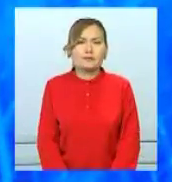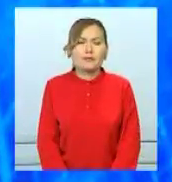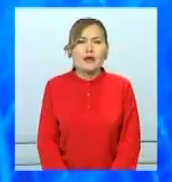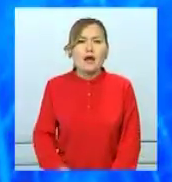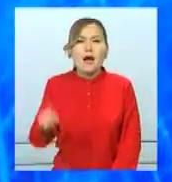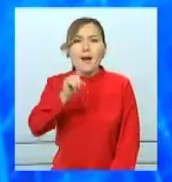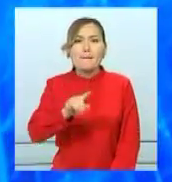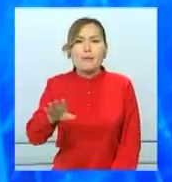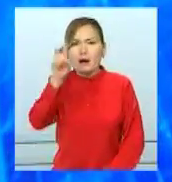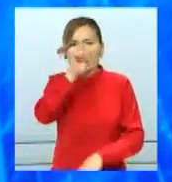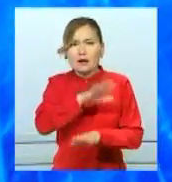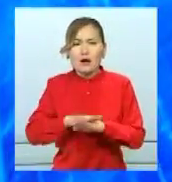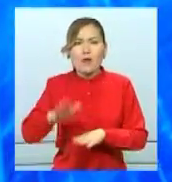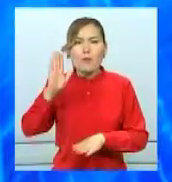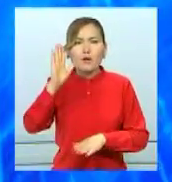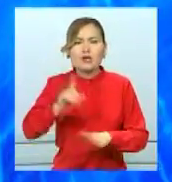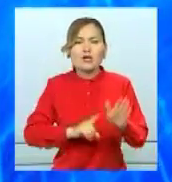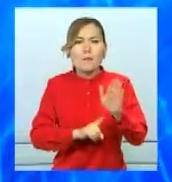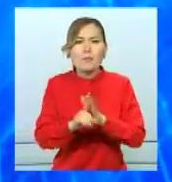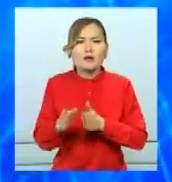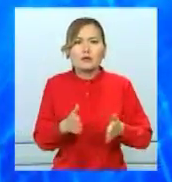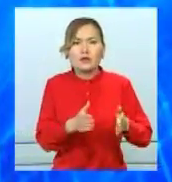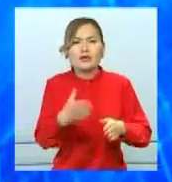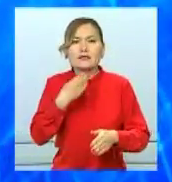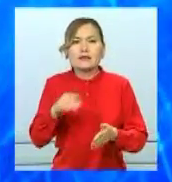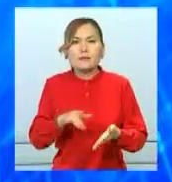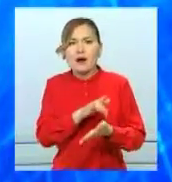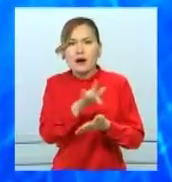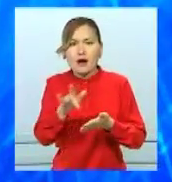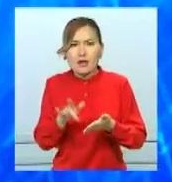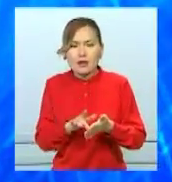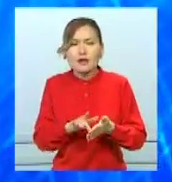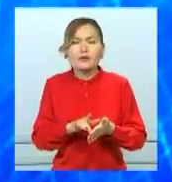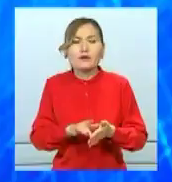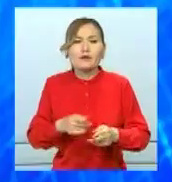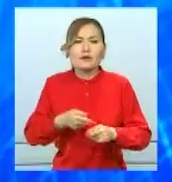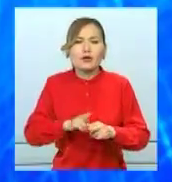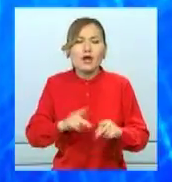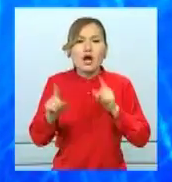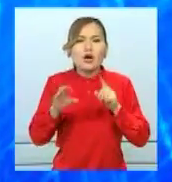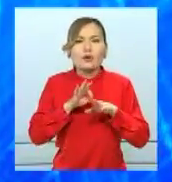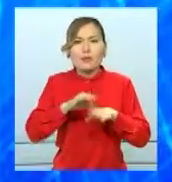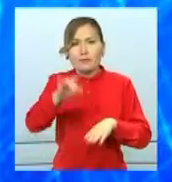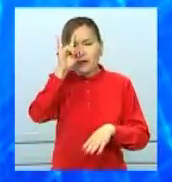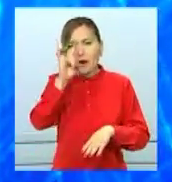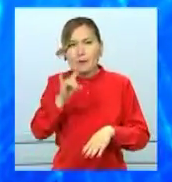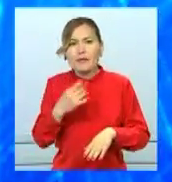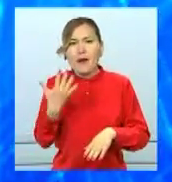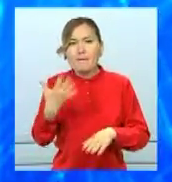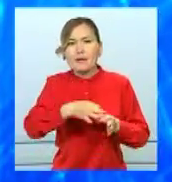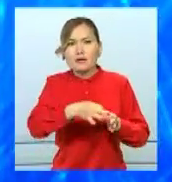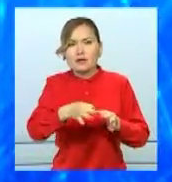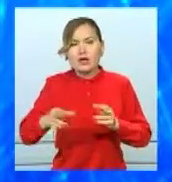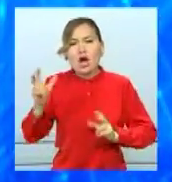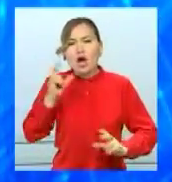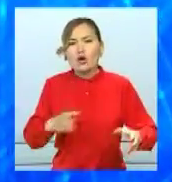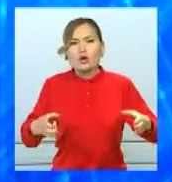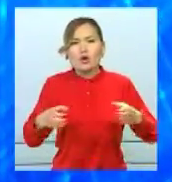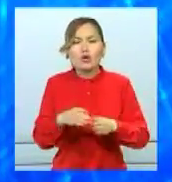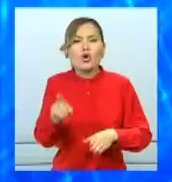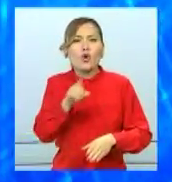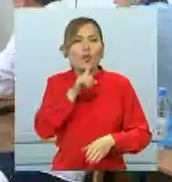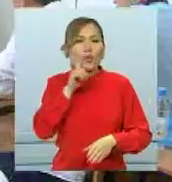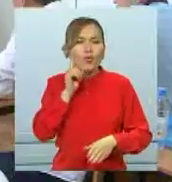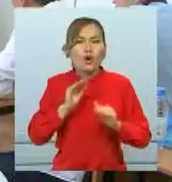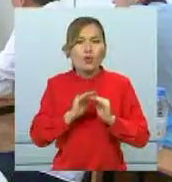Мәңгілік ел болашаққа бастар жол. Семейде осындай тақырыппен республикалық пікірталас өтті. Оған еліміздің 5 аймағынан студенттер мен оқушылар